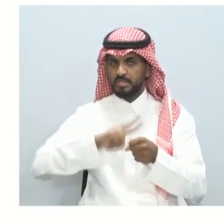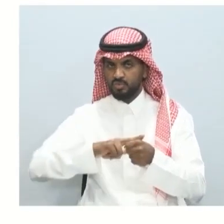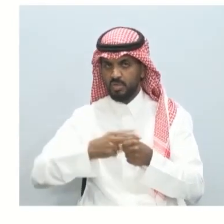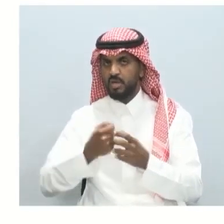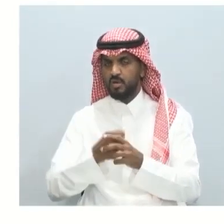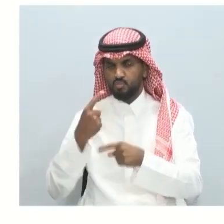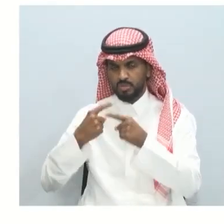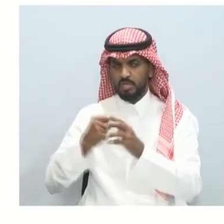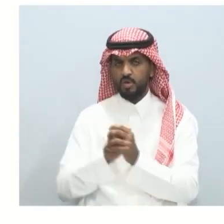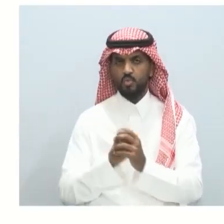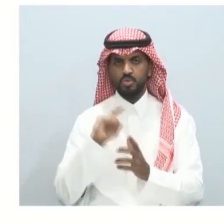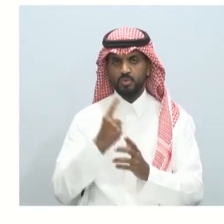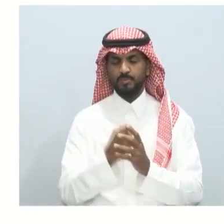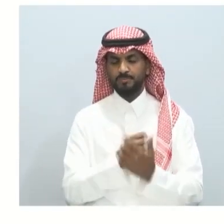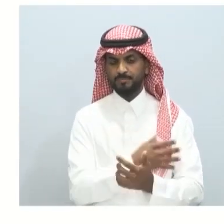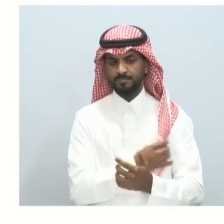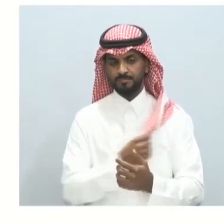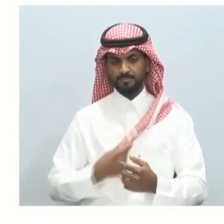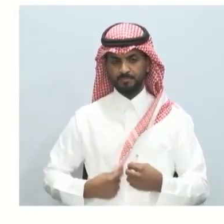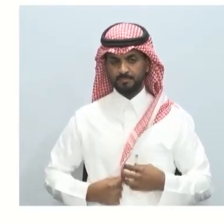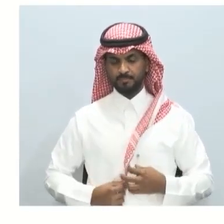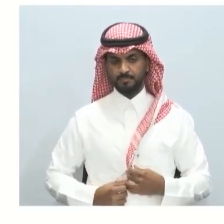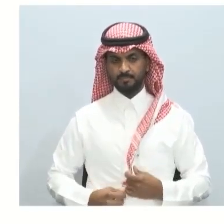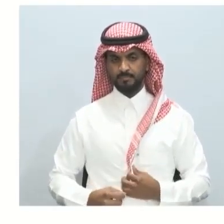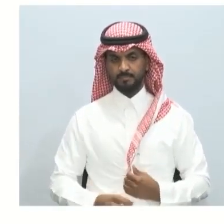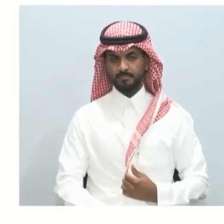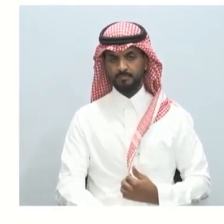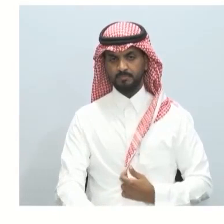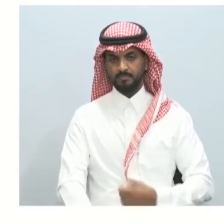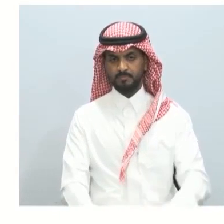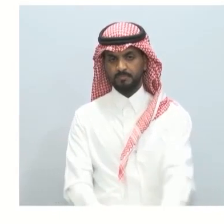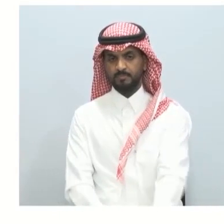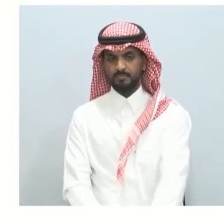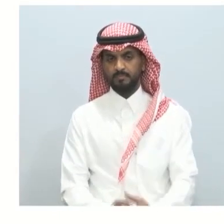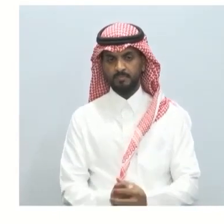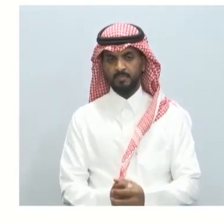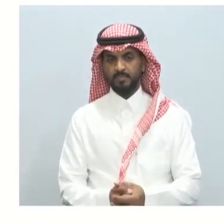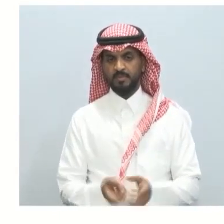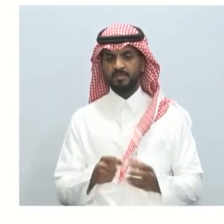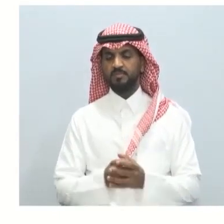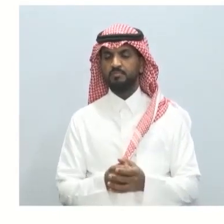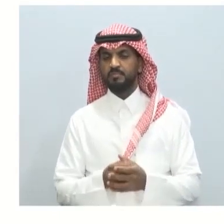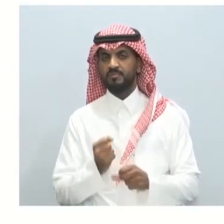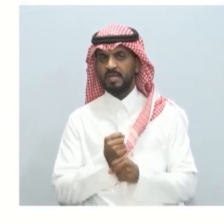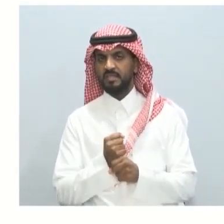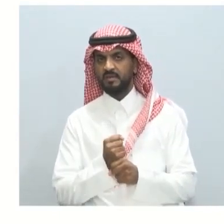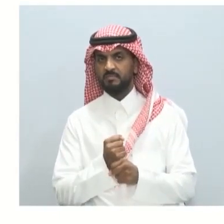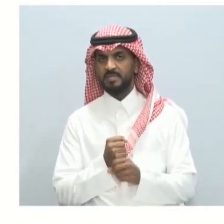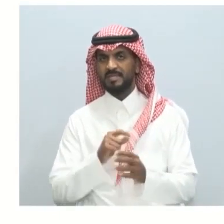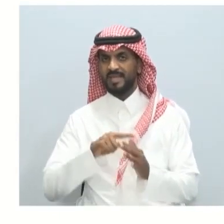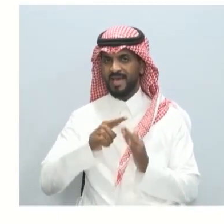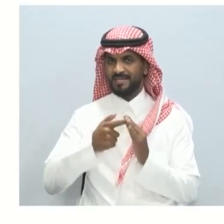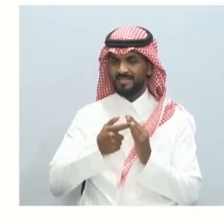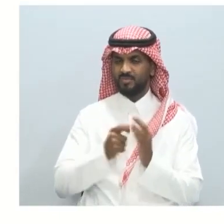والسرعه ما رايك هي صحيح يتم تفعيل اكثر من حاسه يتم